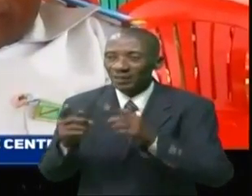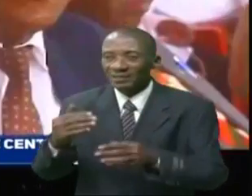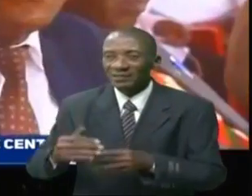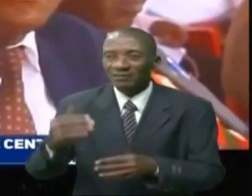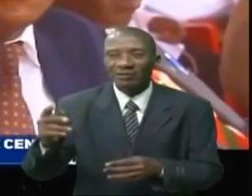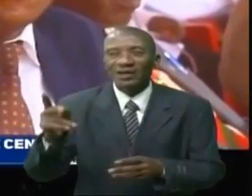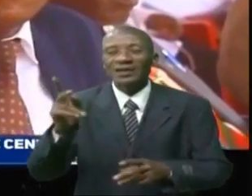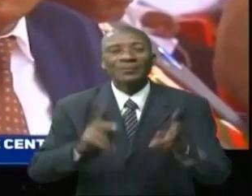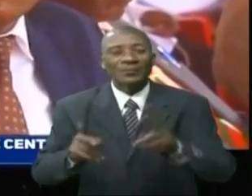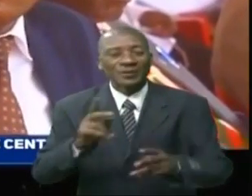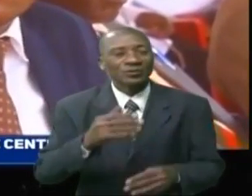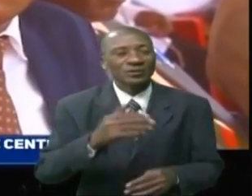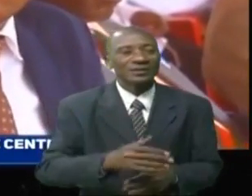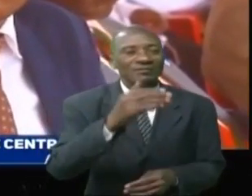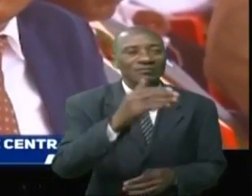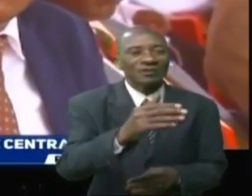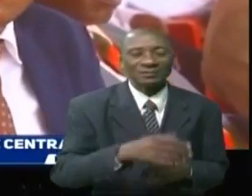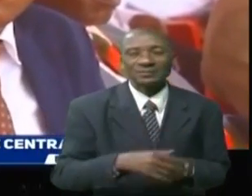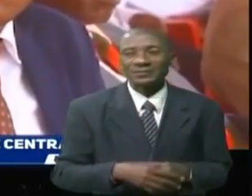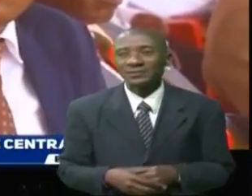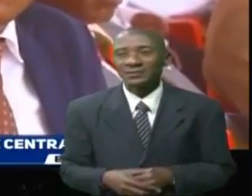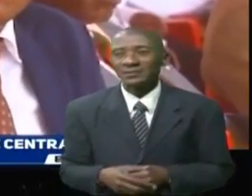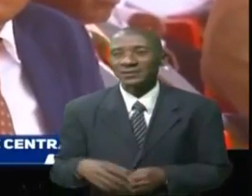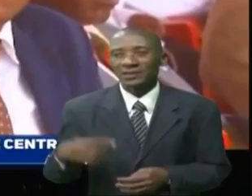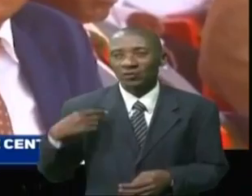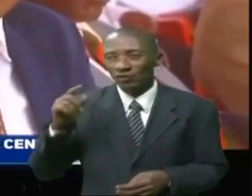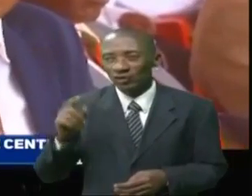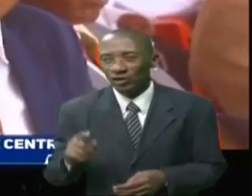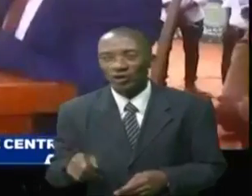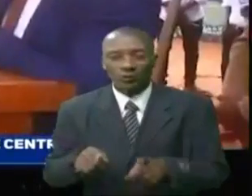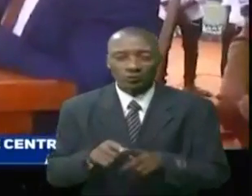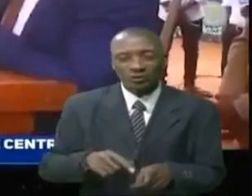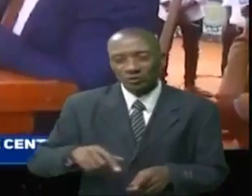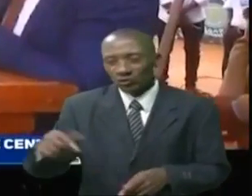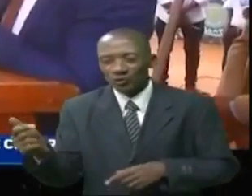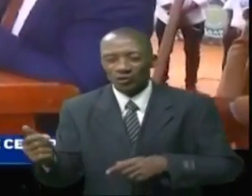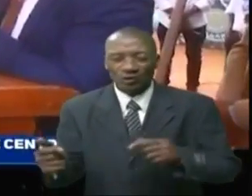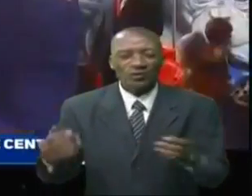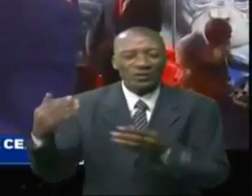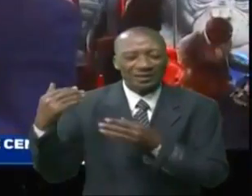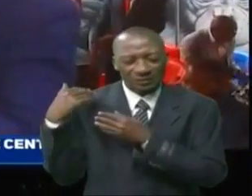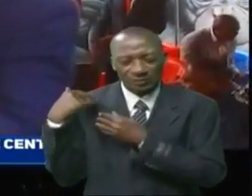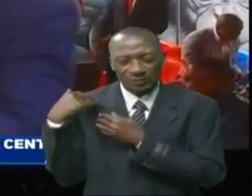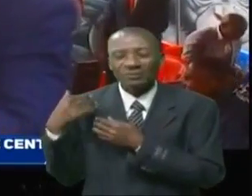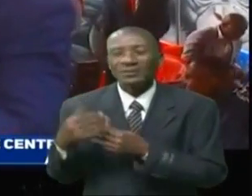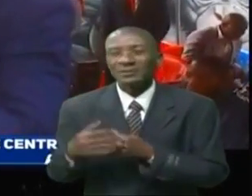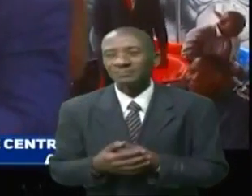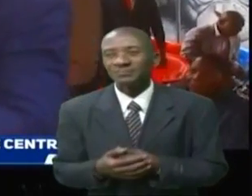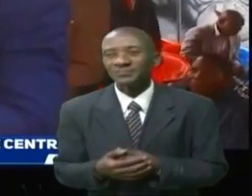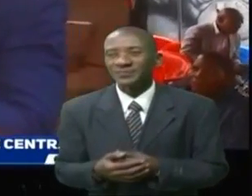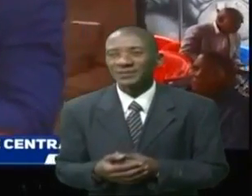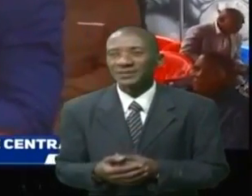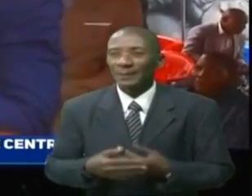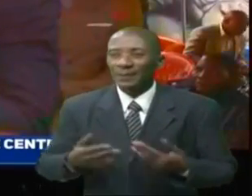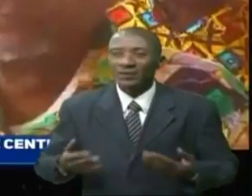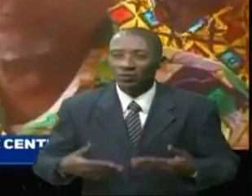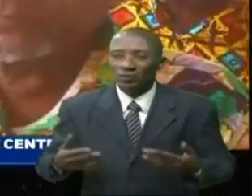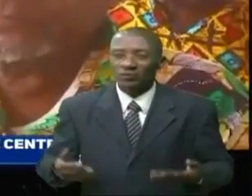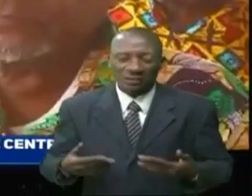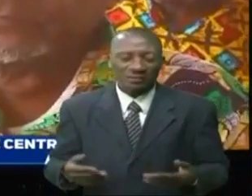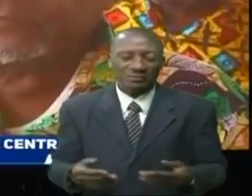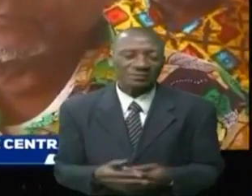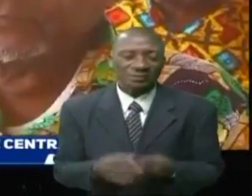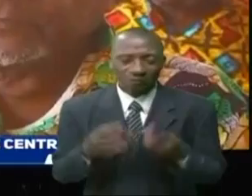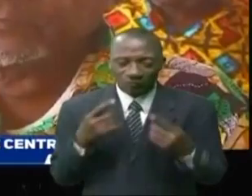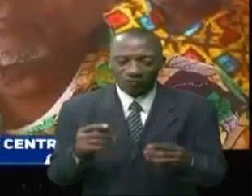le vice-gouverneur et gouverneur intérimaire, Dr Taylor Nganzi, a salué le pragmatisme du gouverneur Boloko